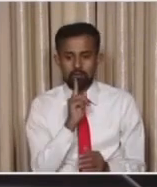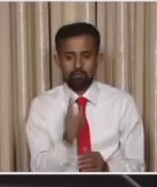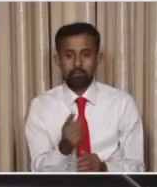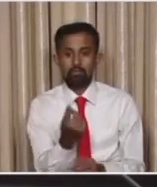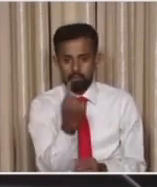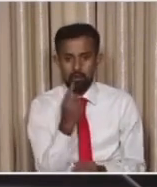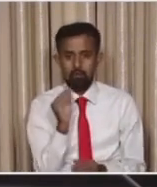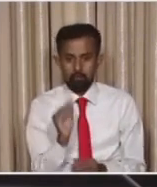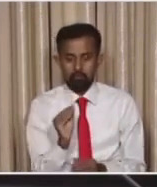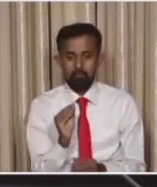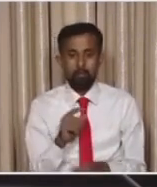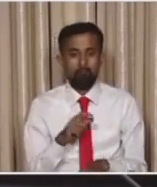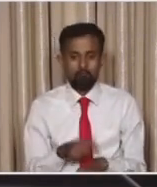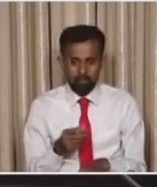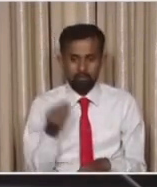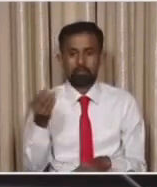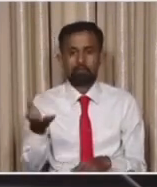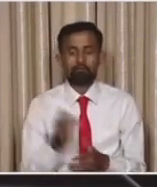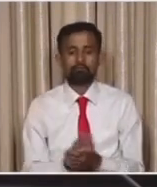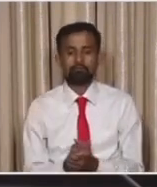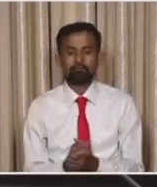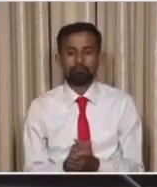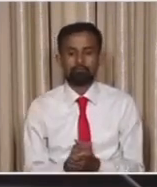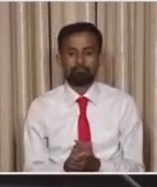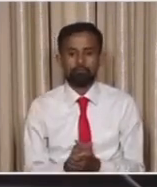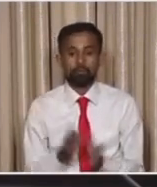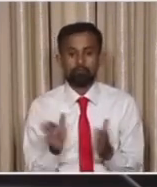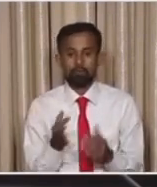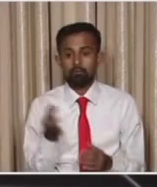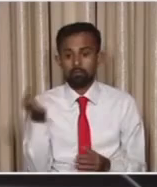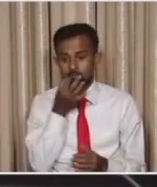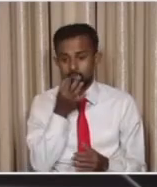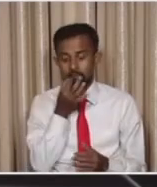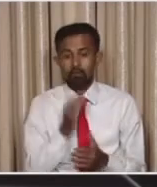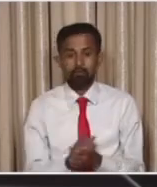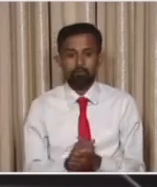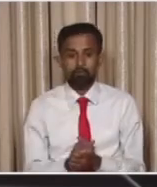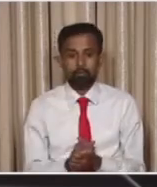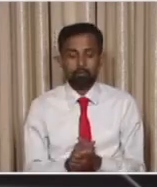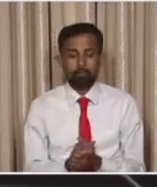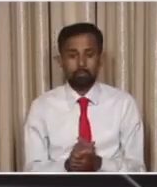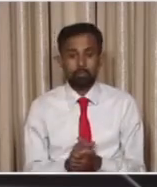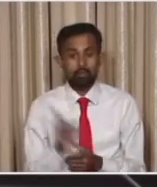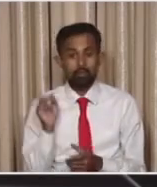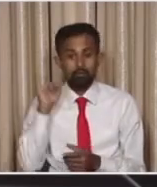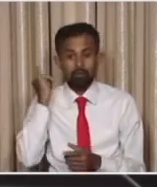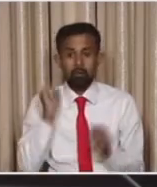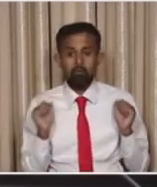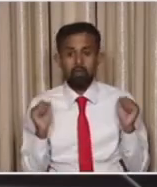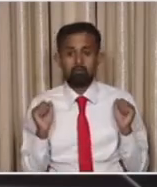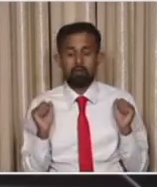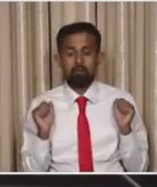ඉල්ලා සිටින්නේ නම් ඒ අවස්ථාව ලබා දෙන්න කියලා. නෑ නෑ ඒ අනිච්චෝදනාව ඉලා ඒ ඒ මොකද ඒ නිලධාරීන් බය